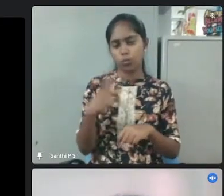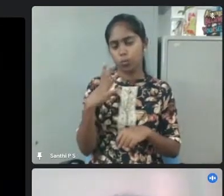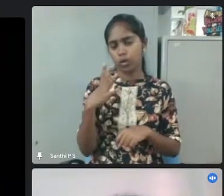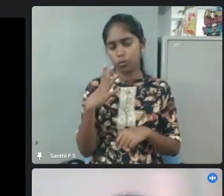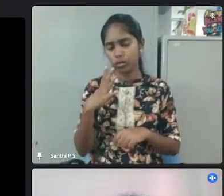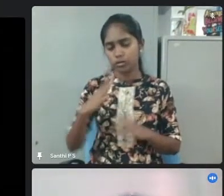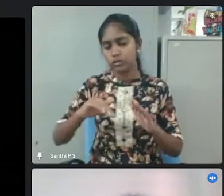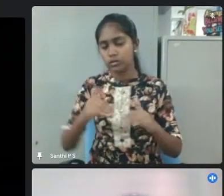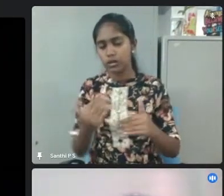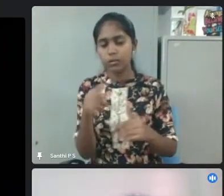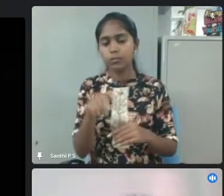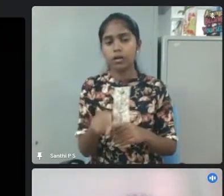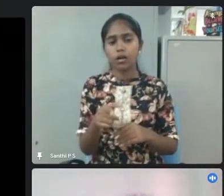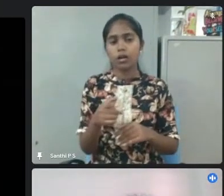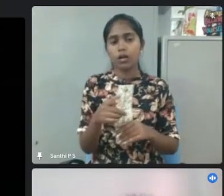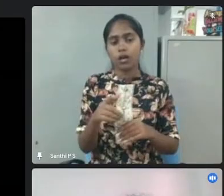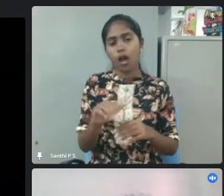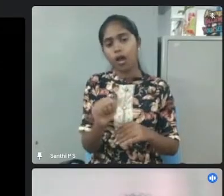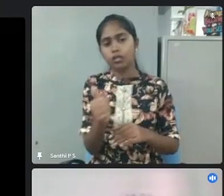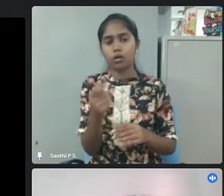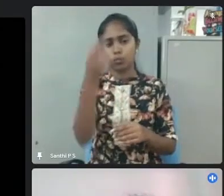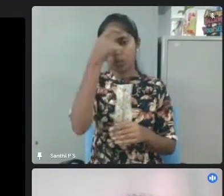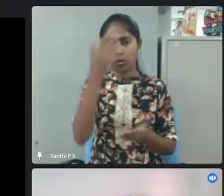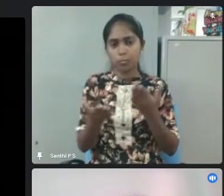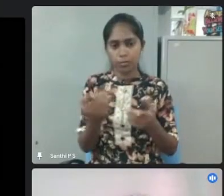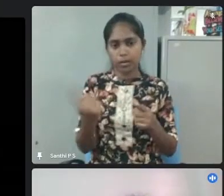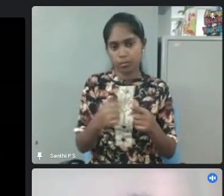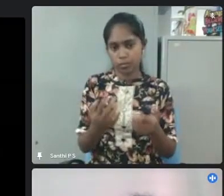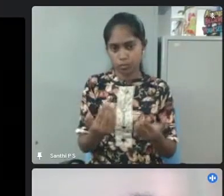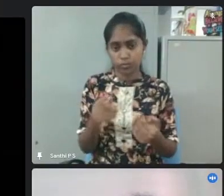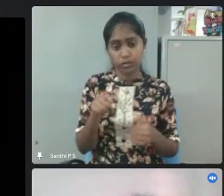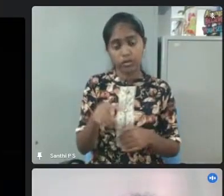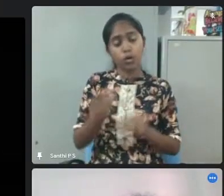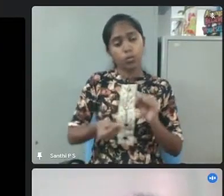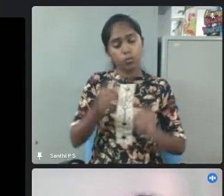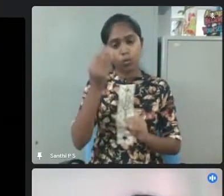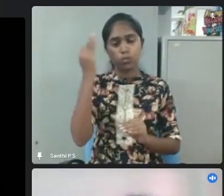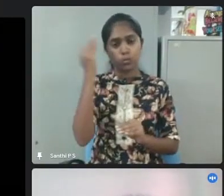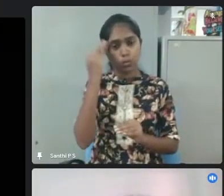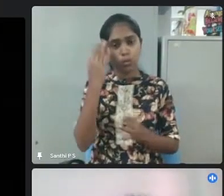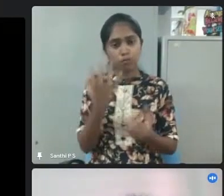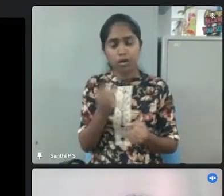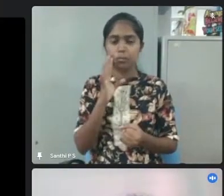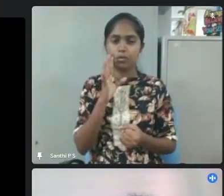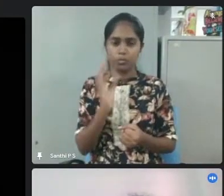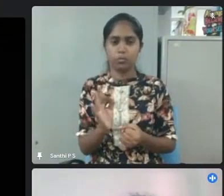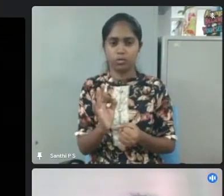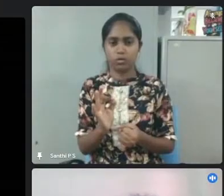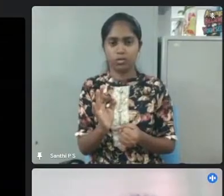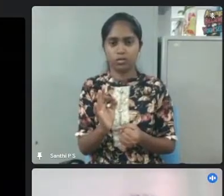ഉണ്ടാകാനുള്ള സാധ്യതയുണ്ട്. അപ്പോൾ ഇങ്ങനെയുള്ള അവസ്ഥകളെ പറ്റിയിട്ട് കൂടുതൽ അറിവുണ്ടായിരിക്കുക എന്നുള്ളതും വളരെ പ്രധാനപ്പെട്ടതാണ്.